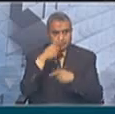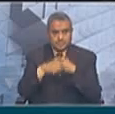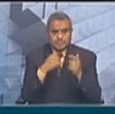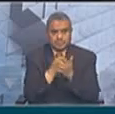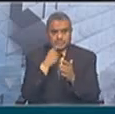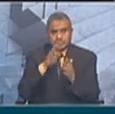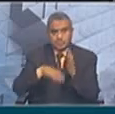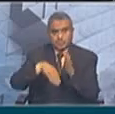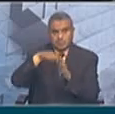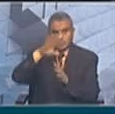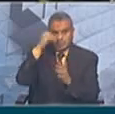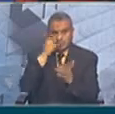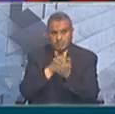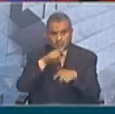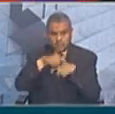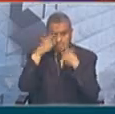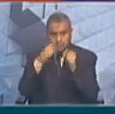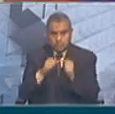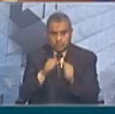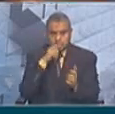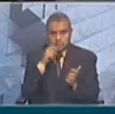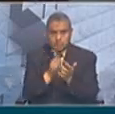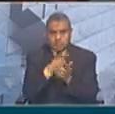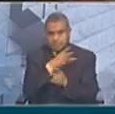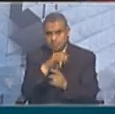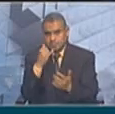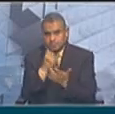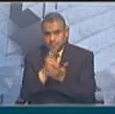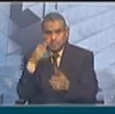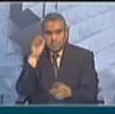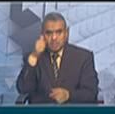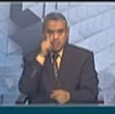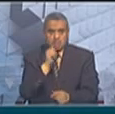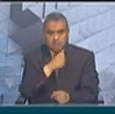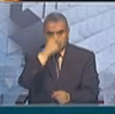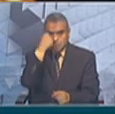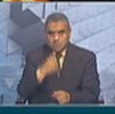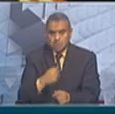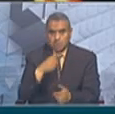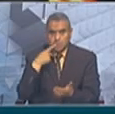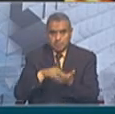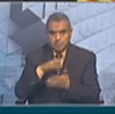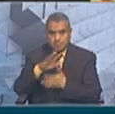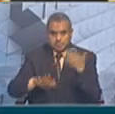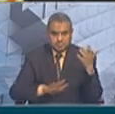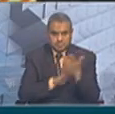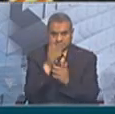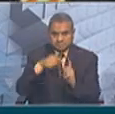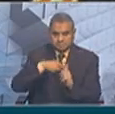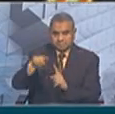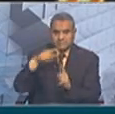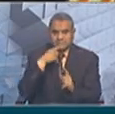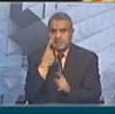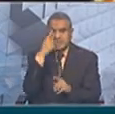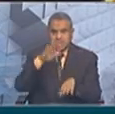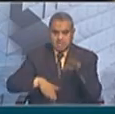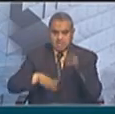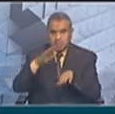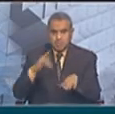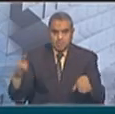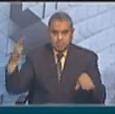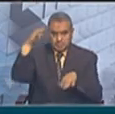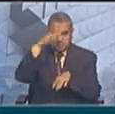الدفاع الأوكرانية في خاركوف. هيئة الطوارئ الأوكرانية قالت إن الحادث وقع على مسافة نحو 2 كيلومتر من